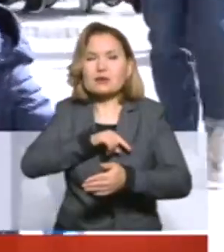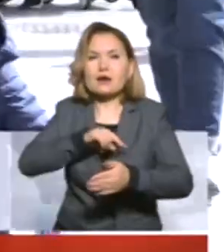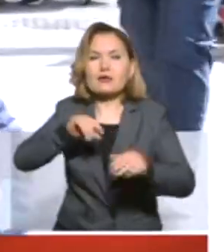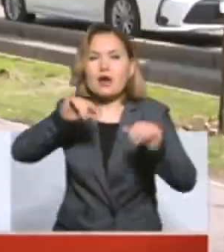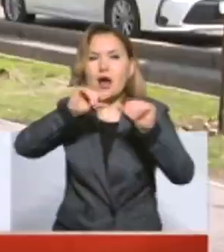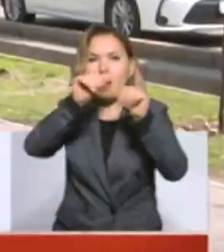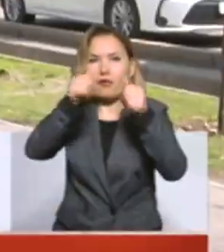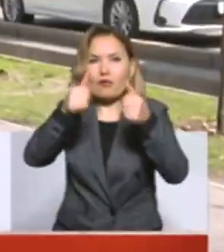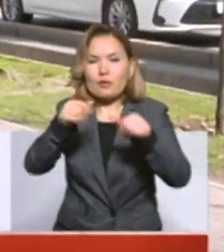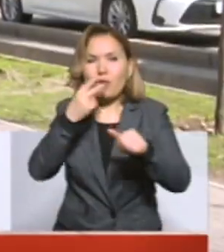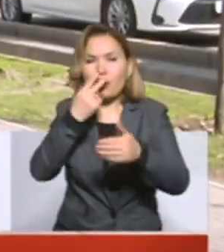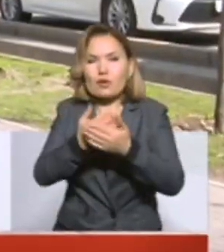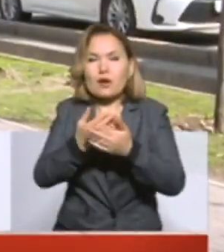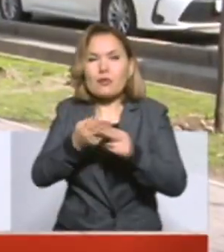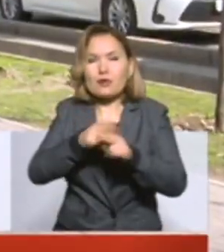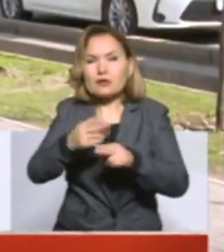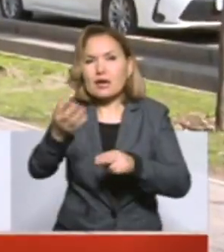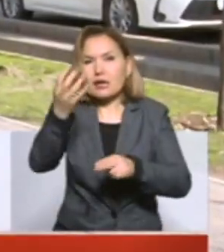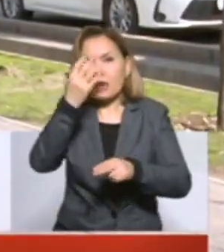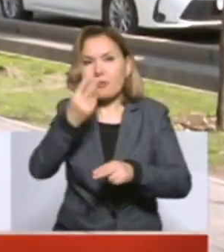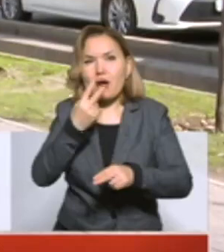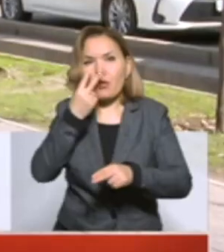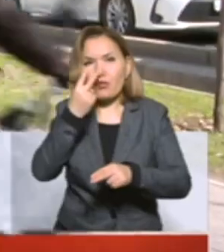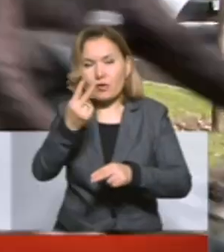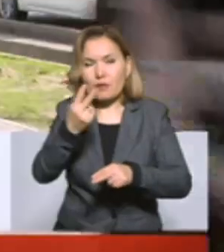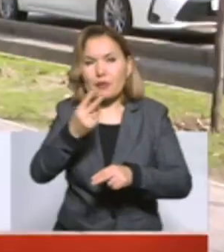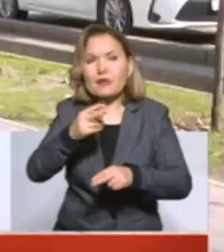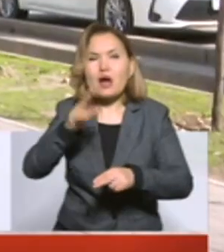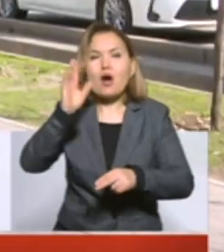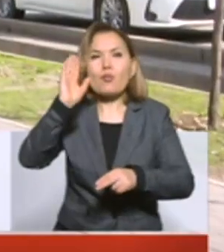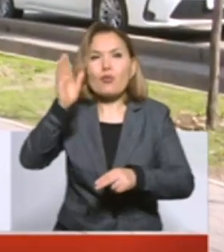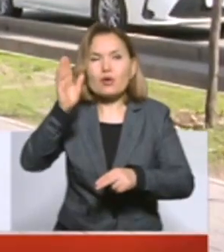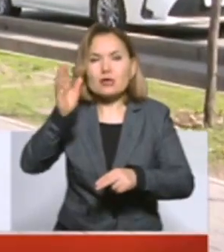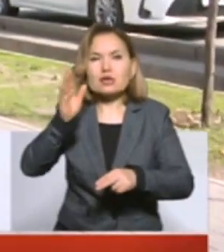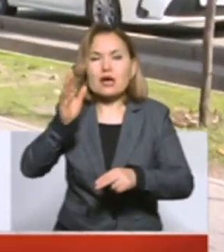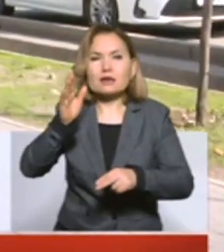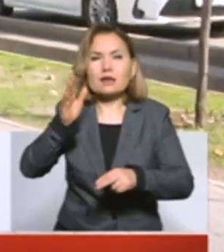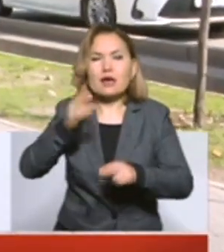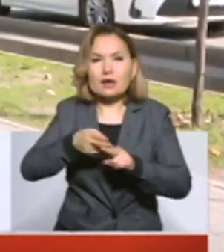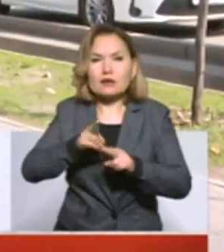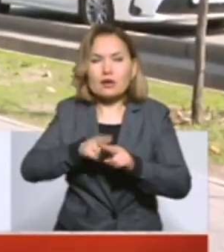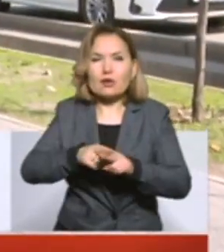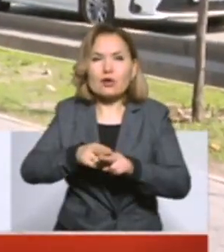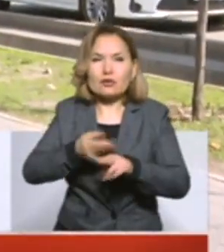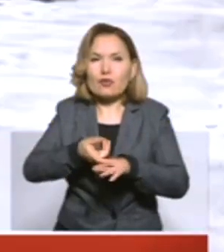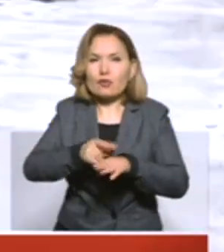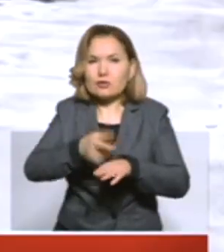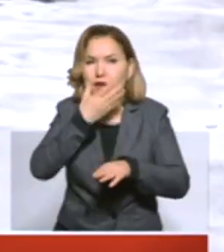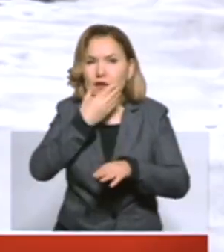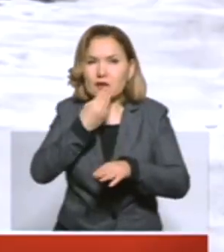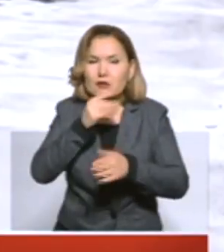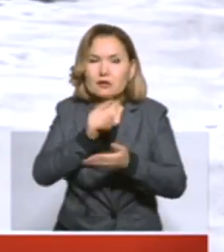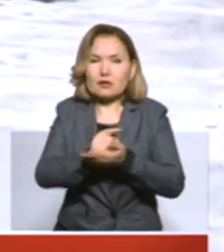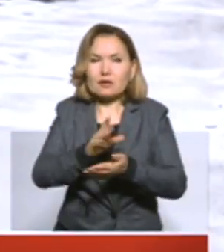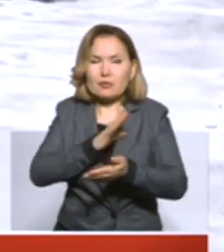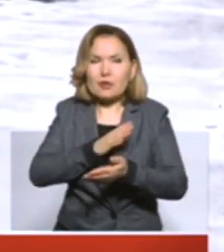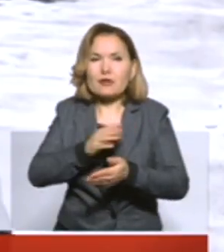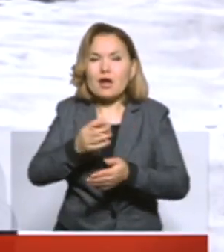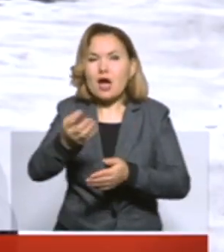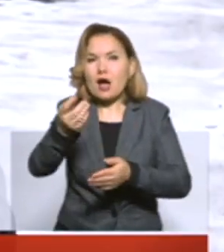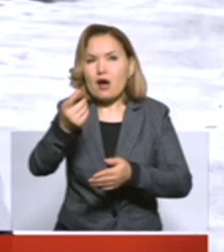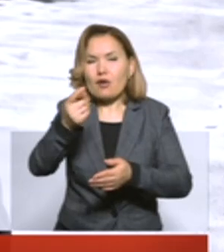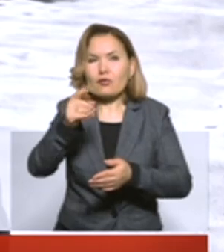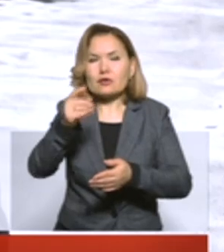білдіру керек. Яғни осы елтаңбаға қарағанда болашақтағы елтаңба әлдеқайда жақсырақ болу керек. Енді мен өзгергенін жақсы көремін,